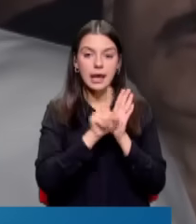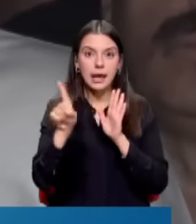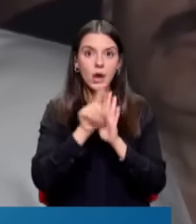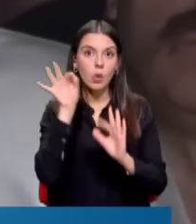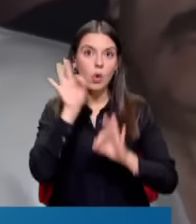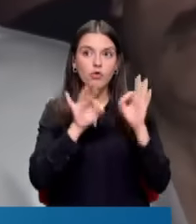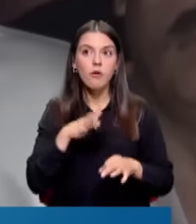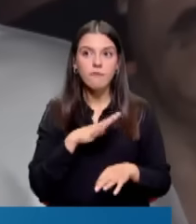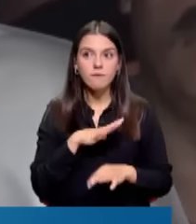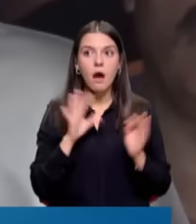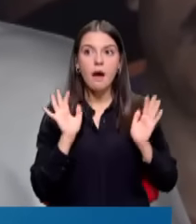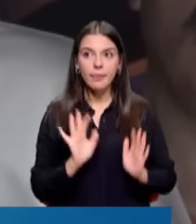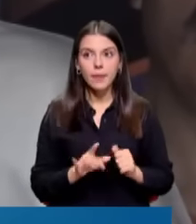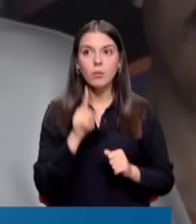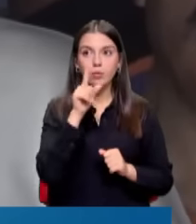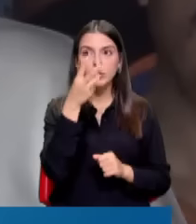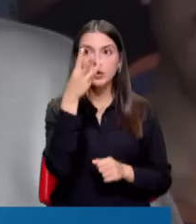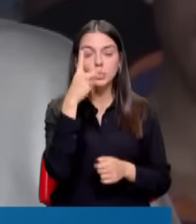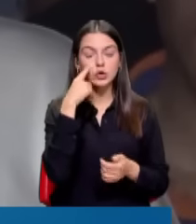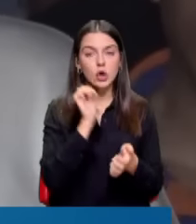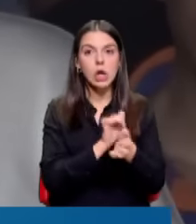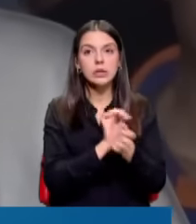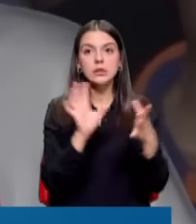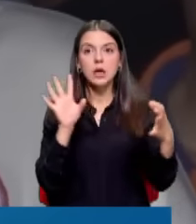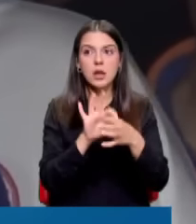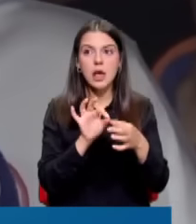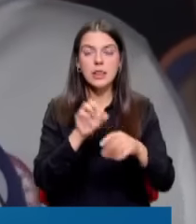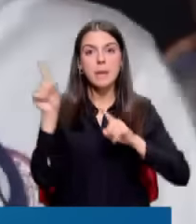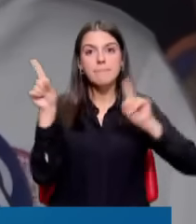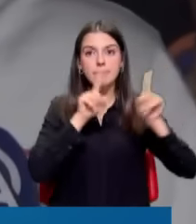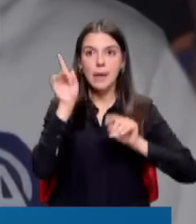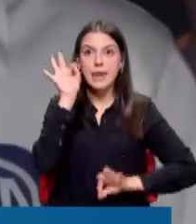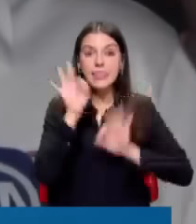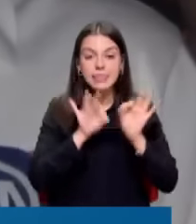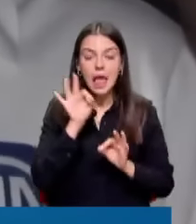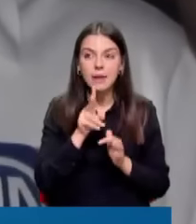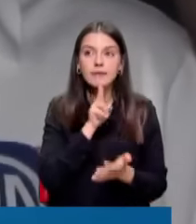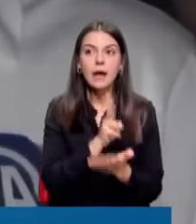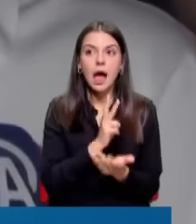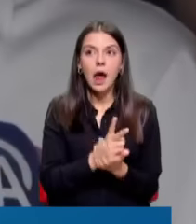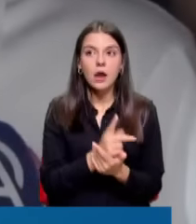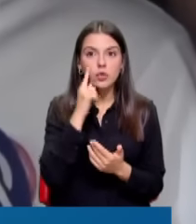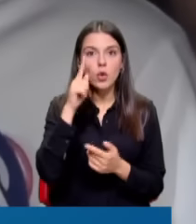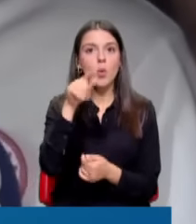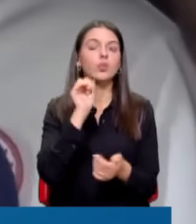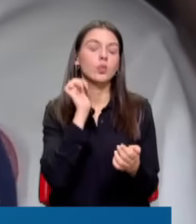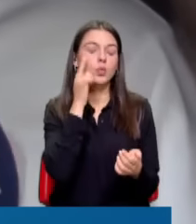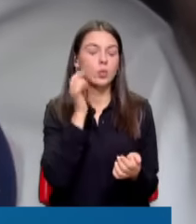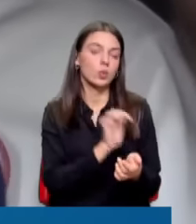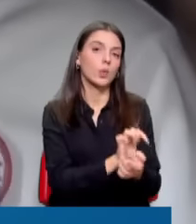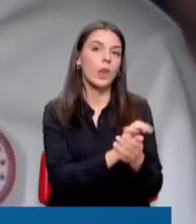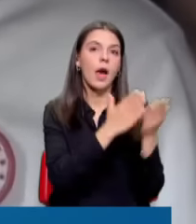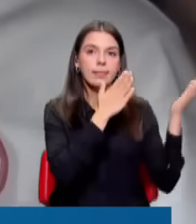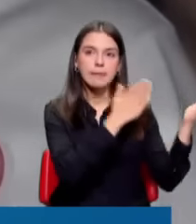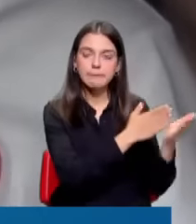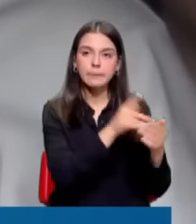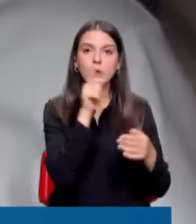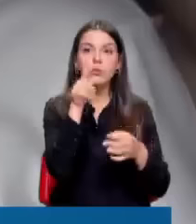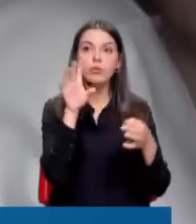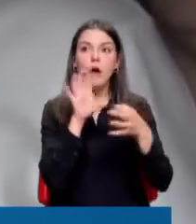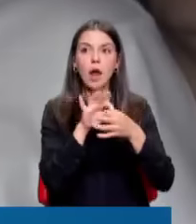akşama doğru Tire'deki o 3 gözaltıyla ilgili mahkeme değerlendirmesini yaptı, kararını verdi. Onlar tutuklandı. Bununla ilgili az